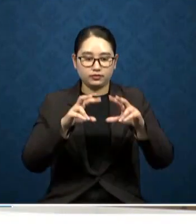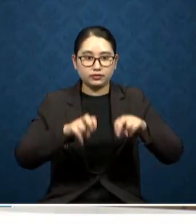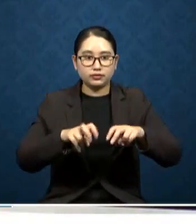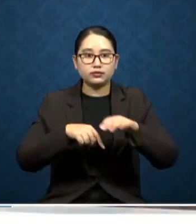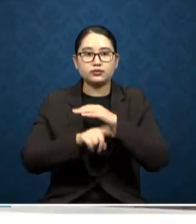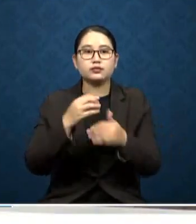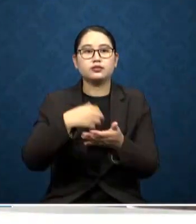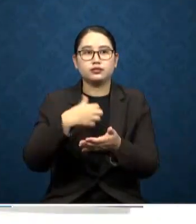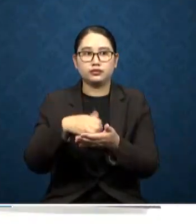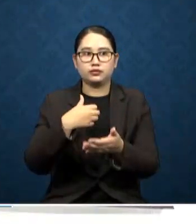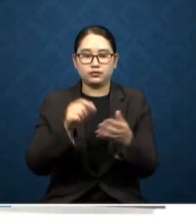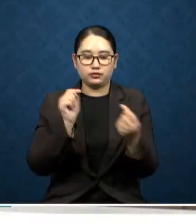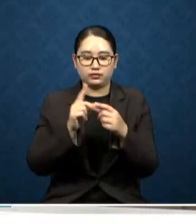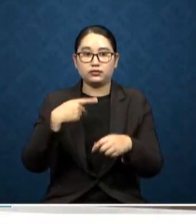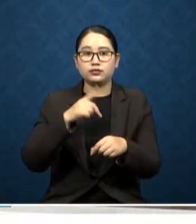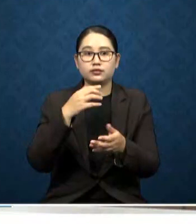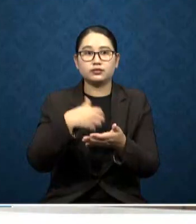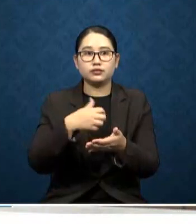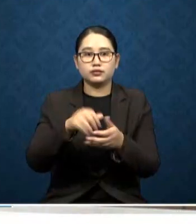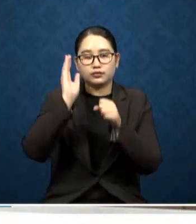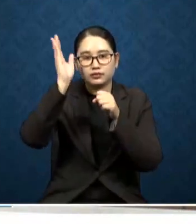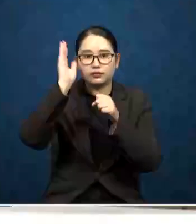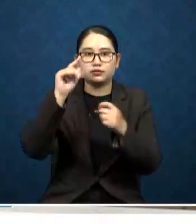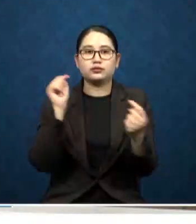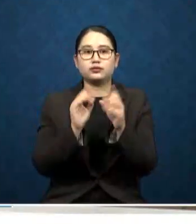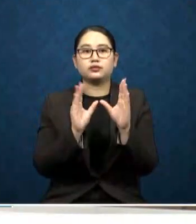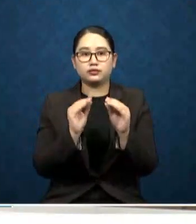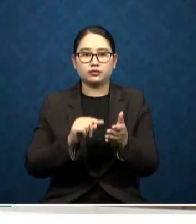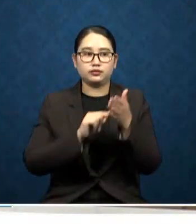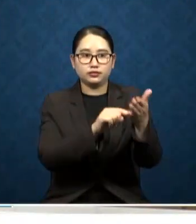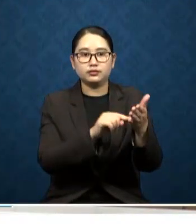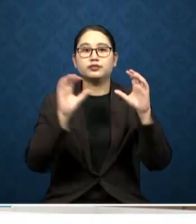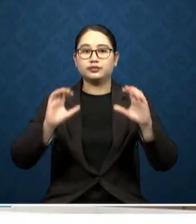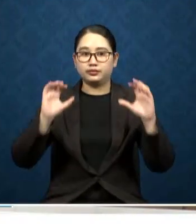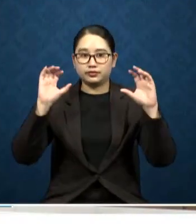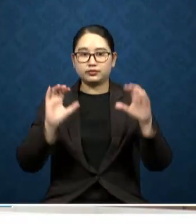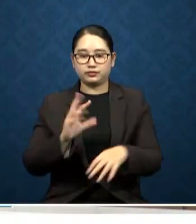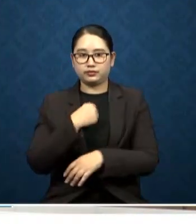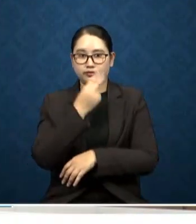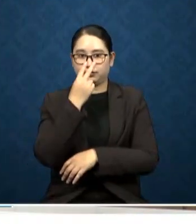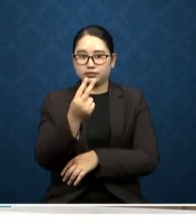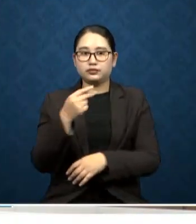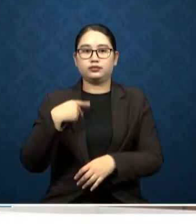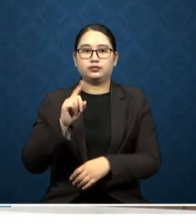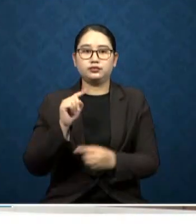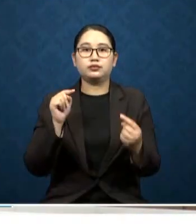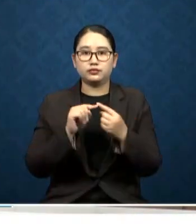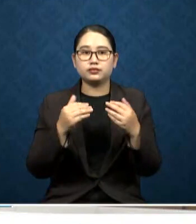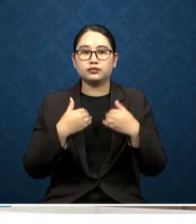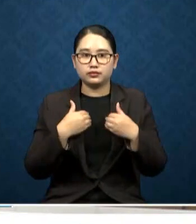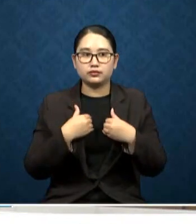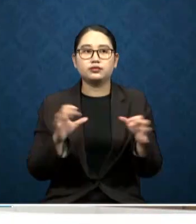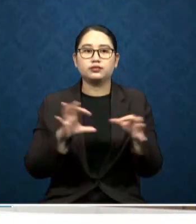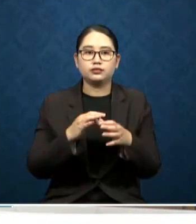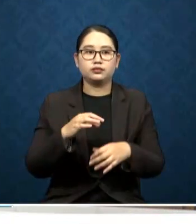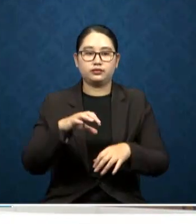นี้เพื่อจะได้นำเสนอต่อรัฐบาลหากเห็นว่าเป็นประโยชน์และเกี่ยวข้อง